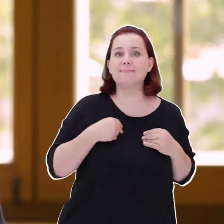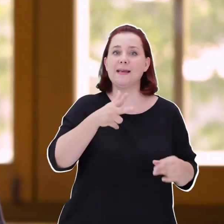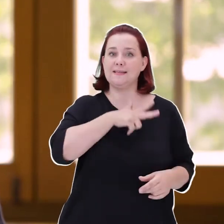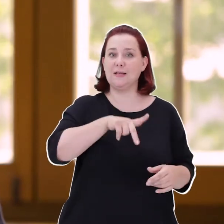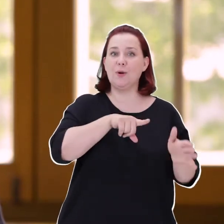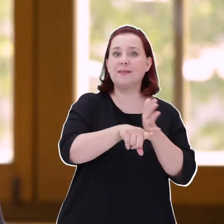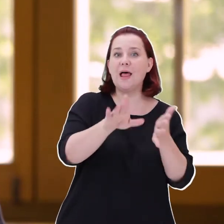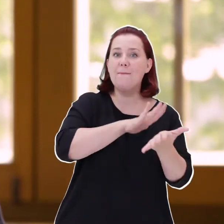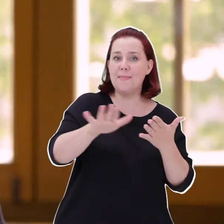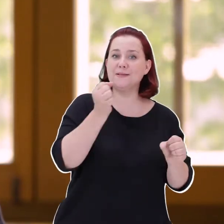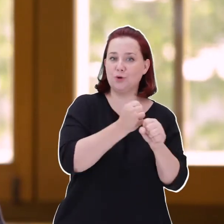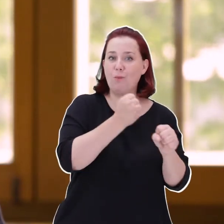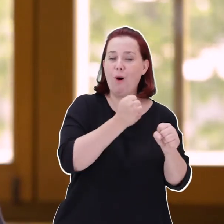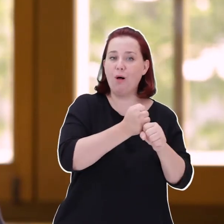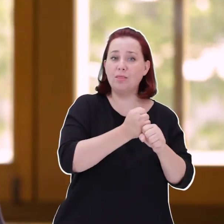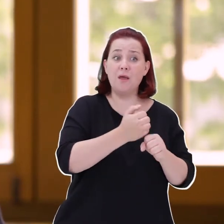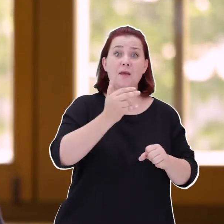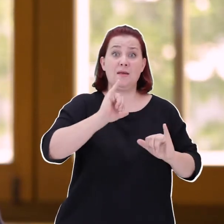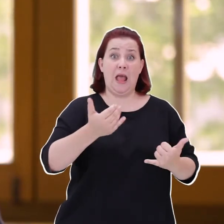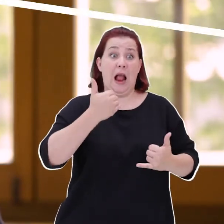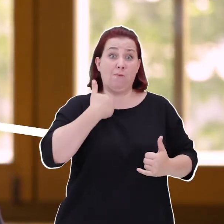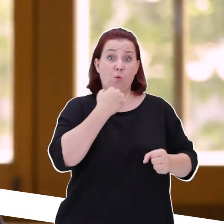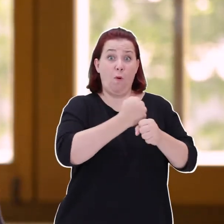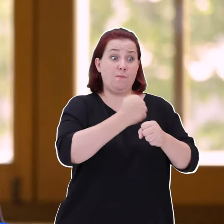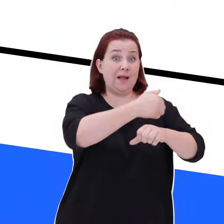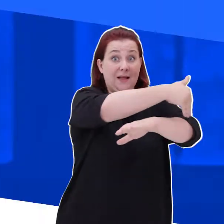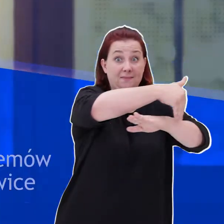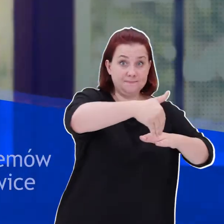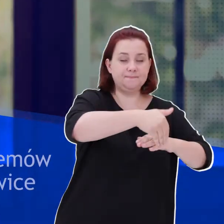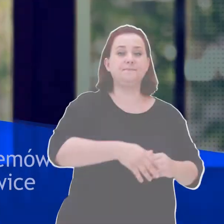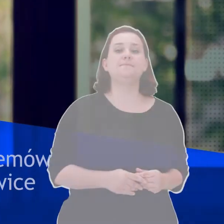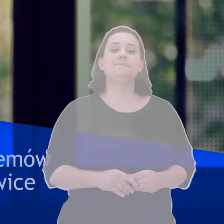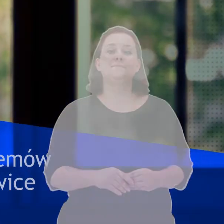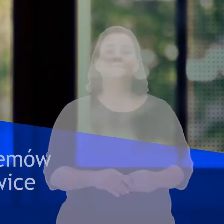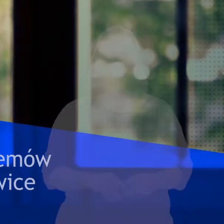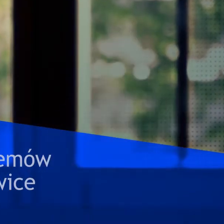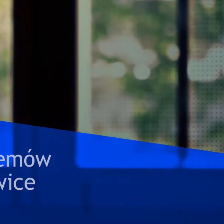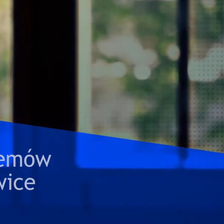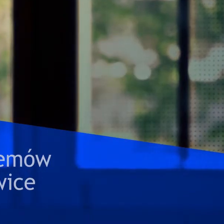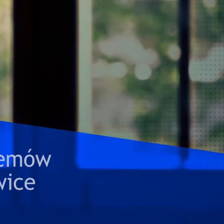uzyskaniu zasiłku po pracy, zasiłku dla bezrobotnych po pracy za granicą.